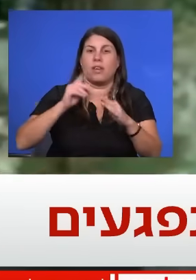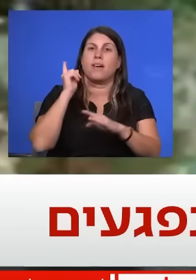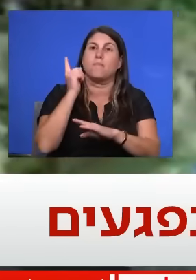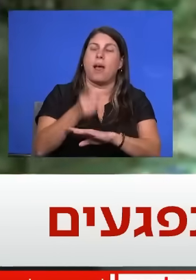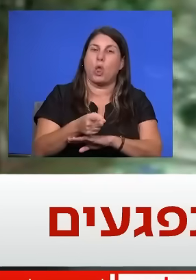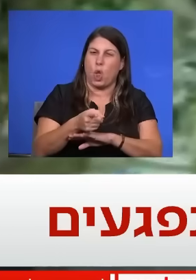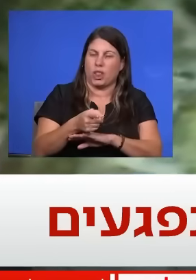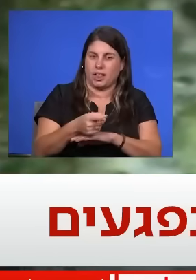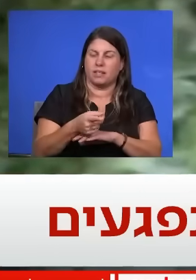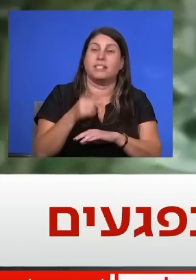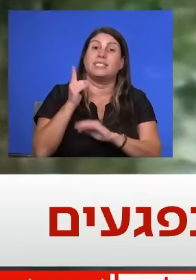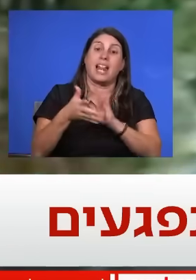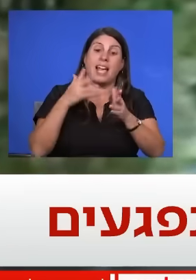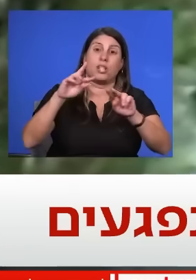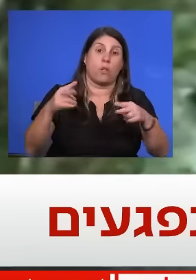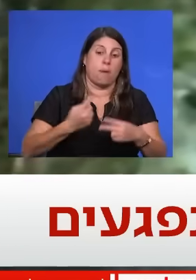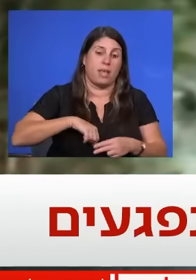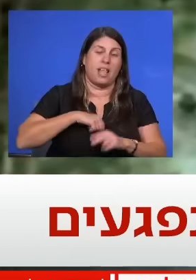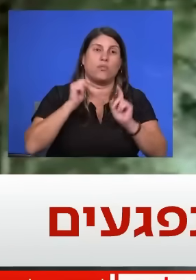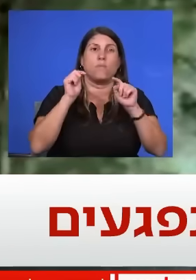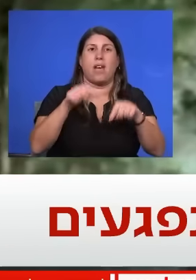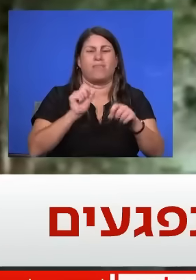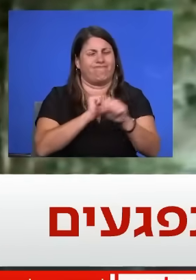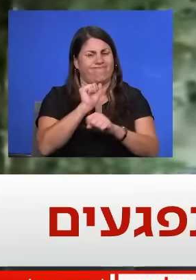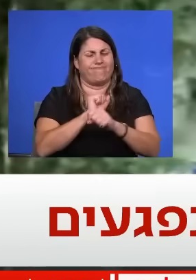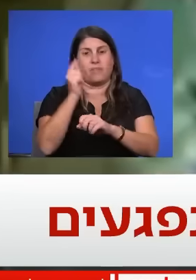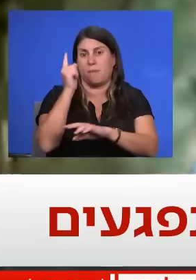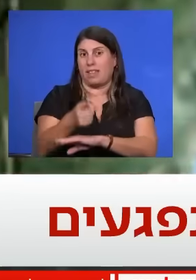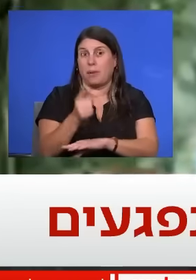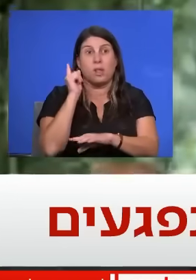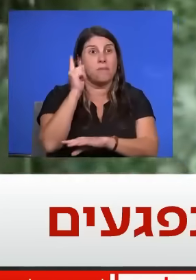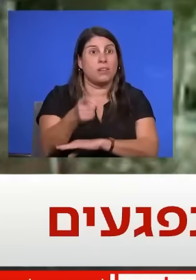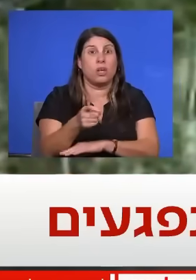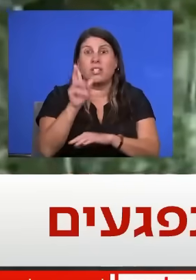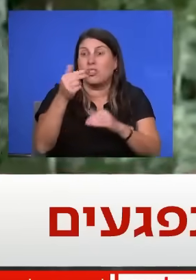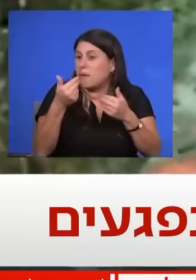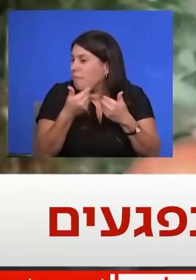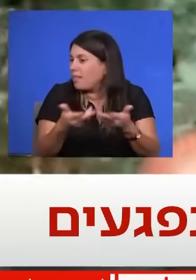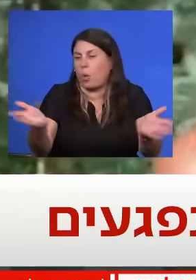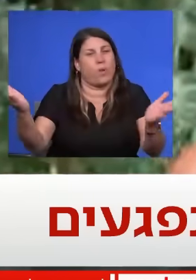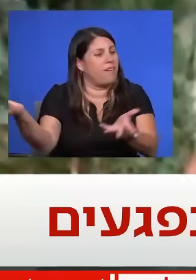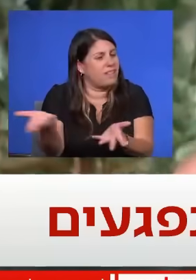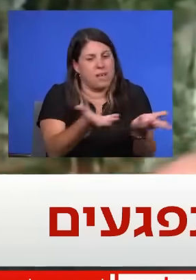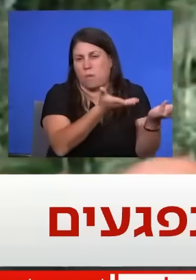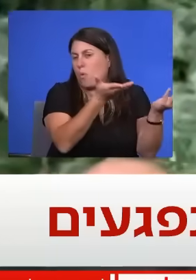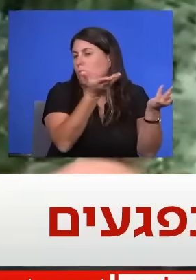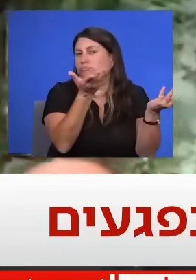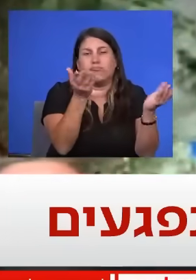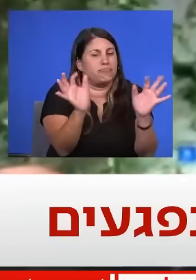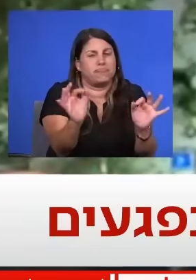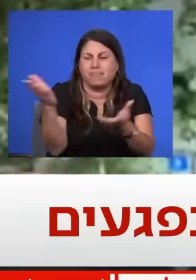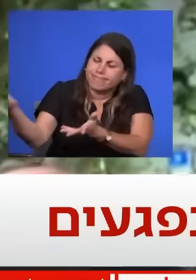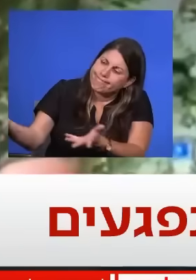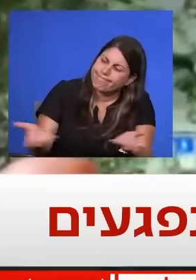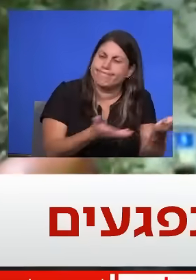עוד פעם, אנחנו באים הרבה בטעות לבתי המלון, יש פה בתי מלון שפשוט פתחו את הידיים, קיבלו אותם עם שטיח אדום, וכל השבועות האלה